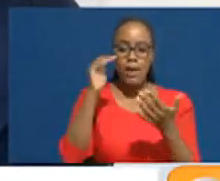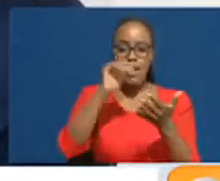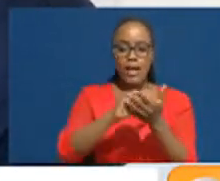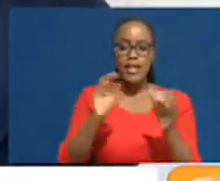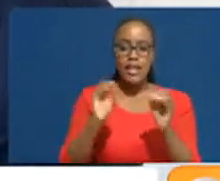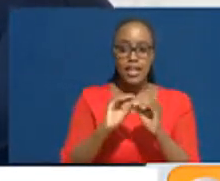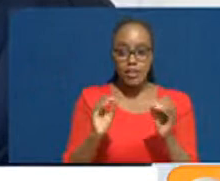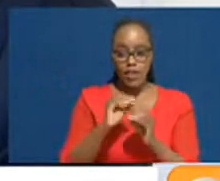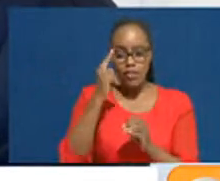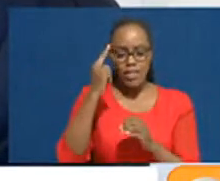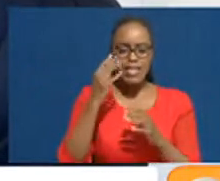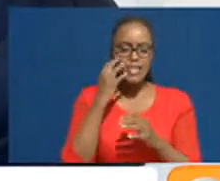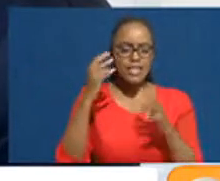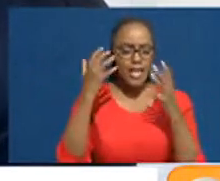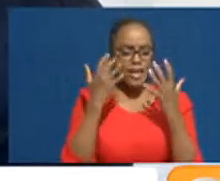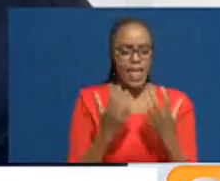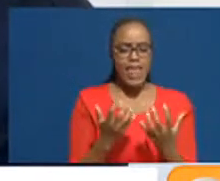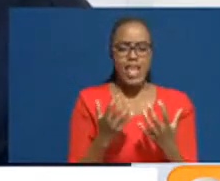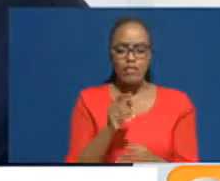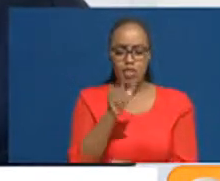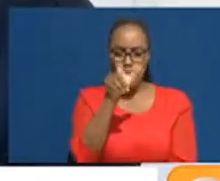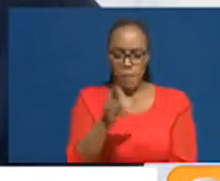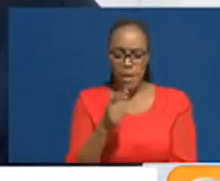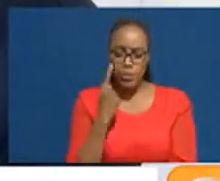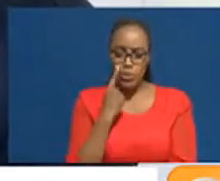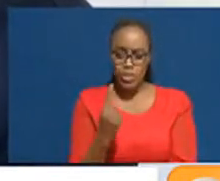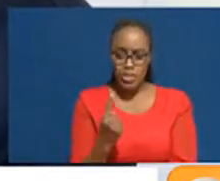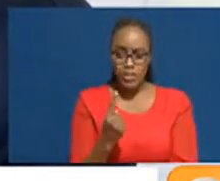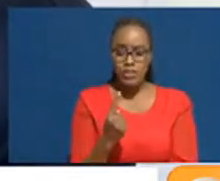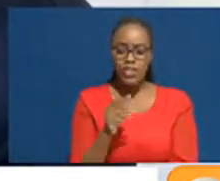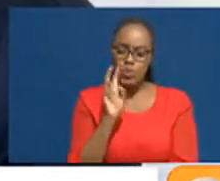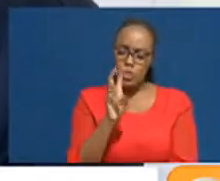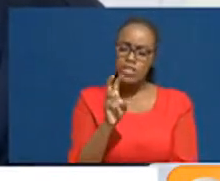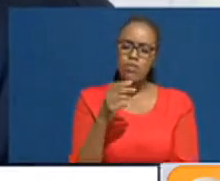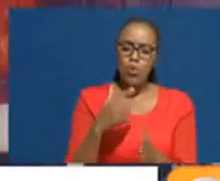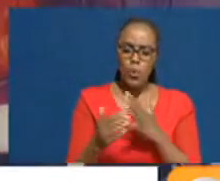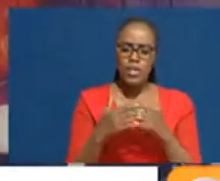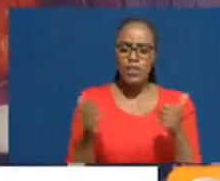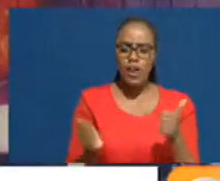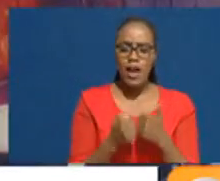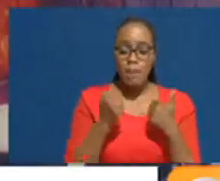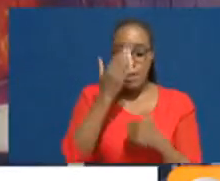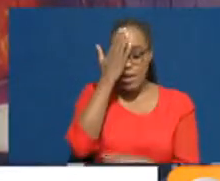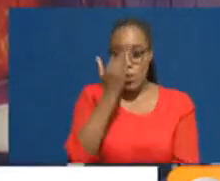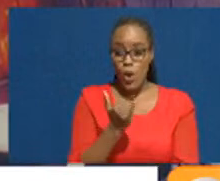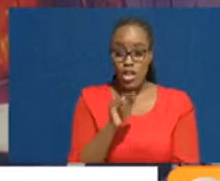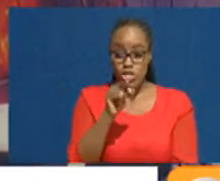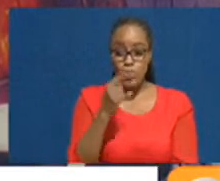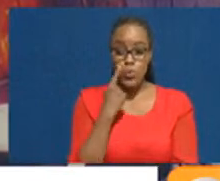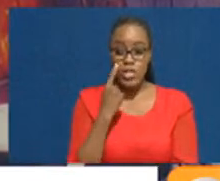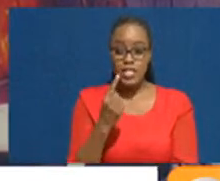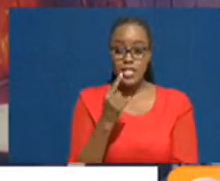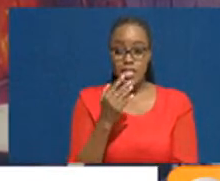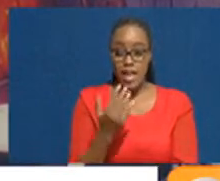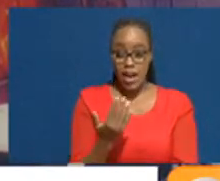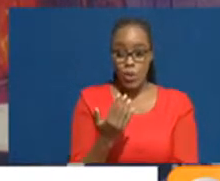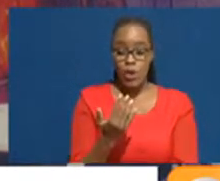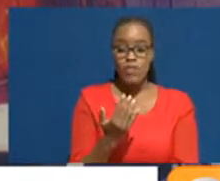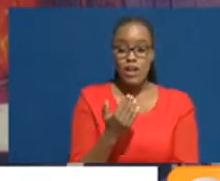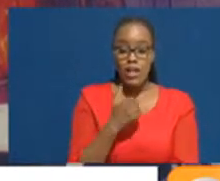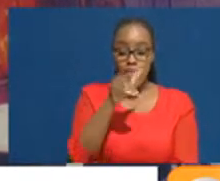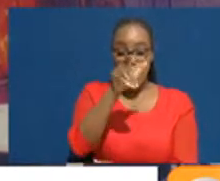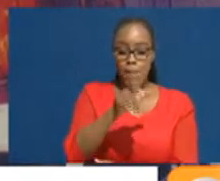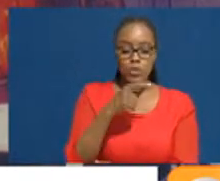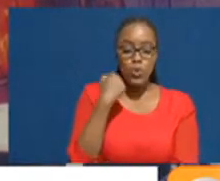hii. Ni masikitiko makubwa. Hata wewe mwenyewe ukiona, angalia tu vile ilivyokuwa, kwa sababu wewe utaona, je, yule mtu ambaye